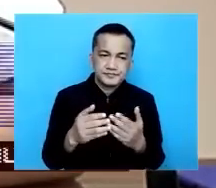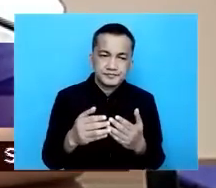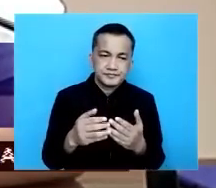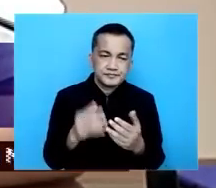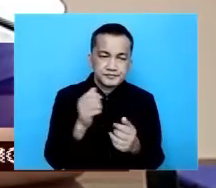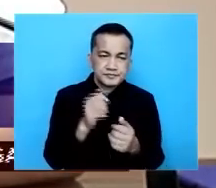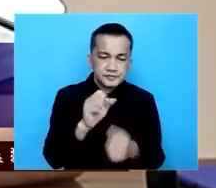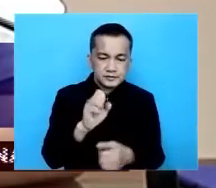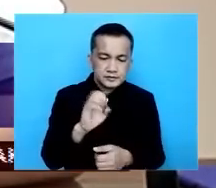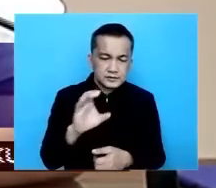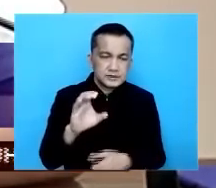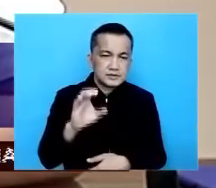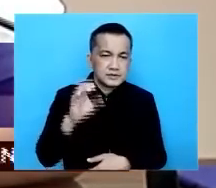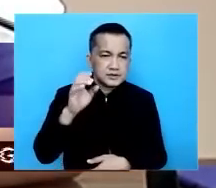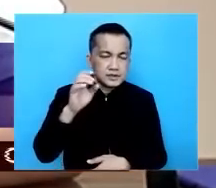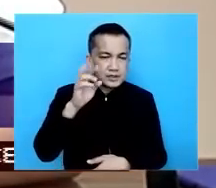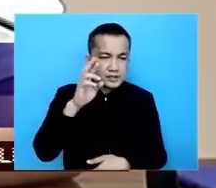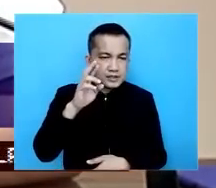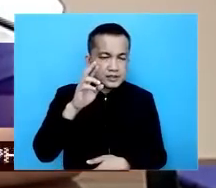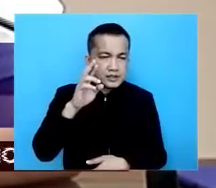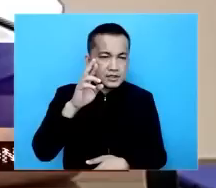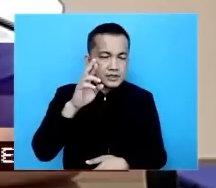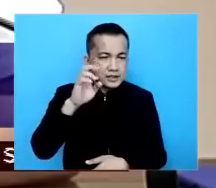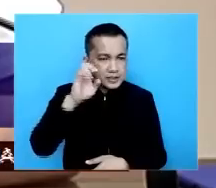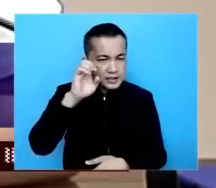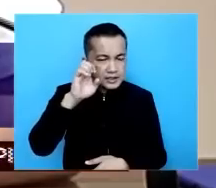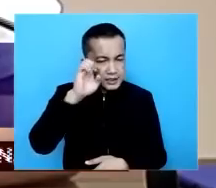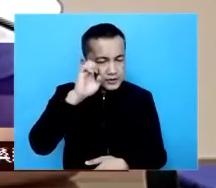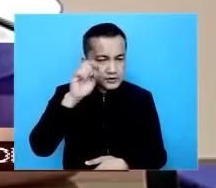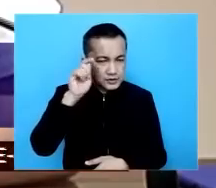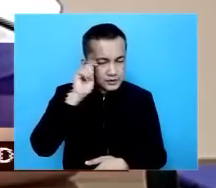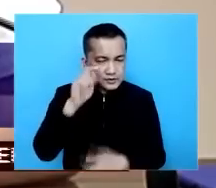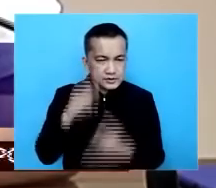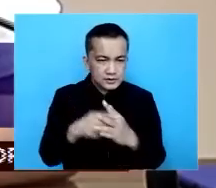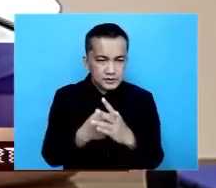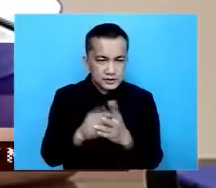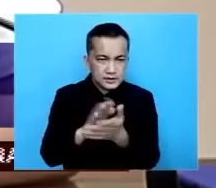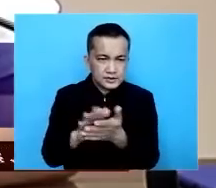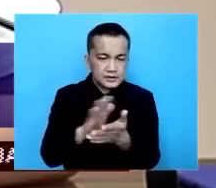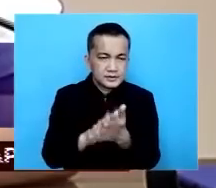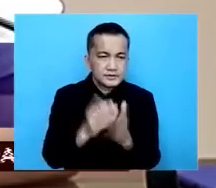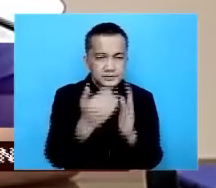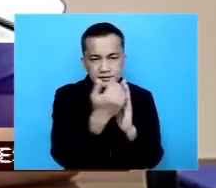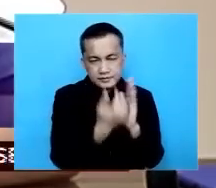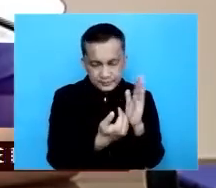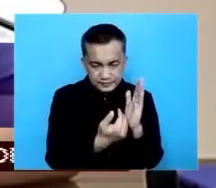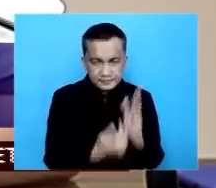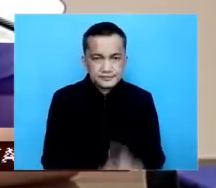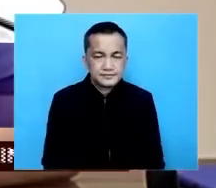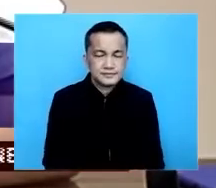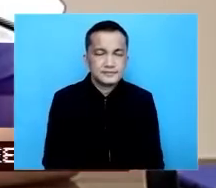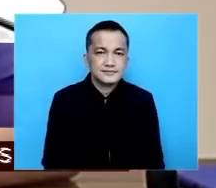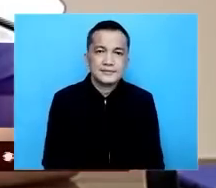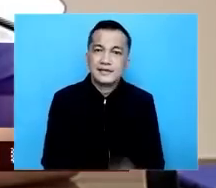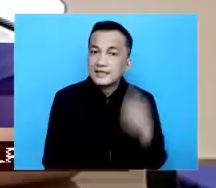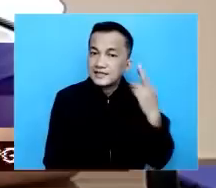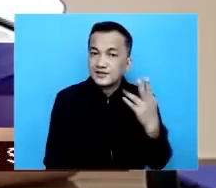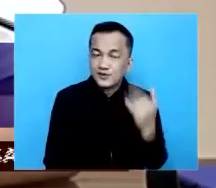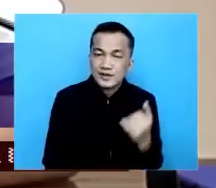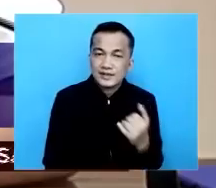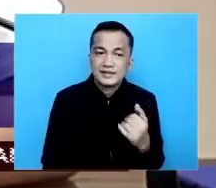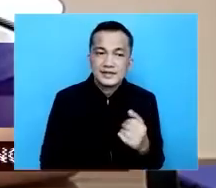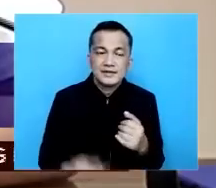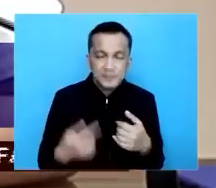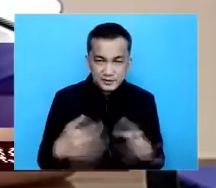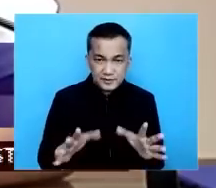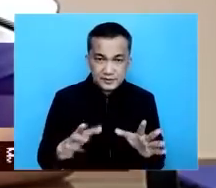Tulfo. Kasi sinimulan niya na linisin yung listahanan na current. That's the reason why may mga